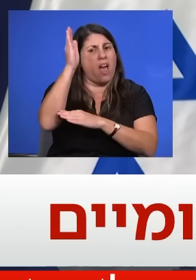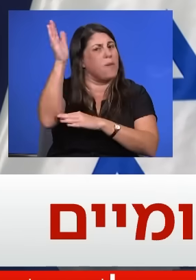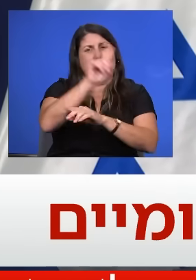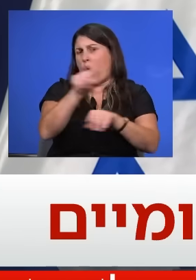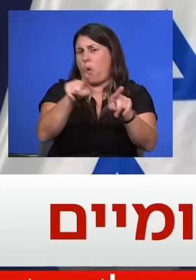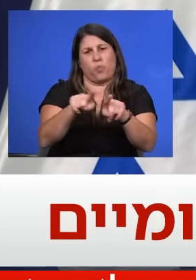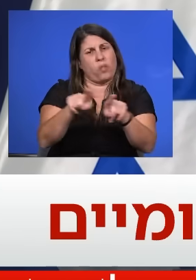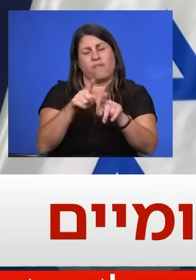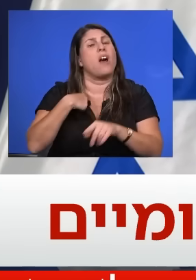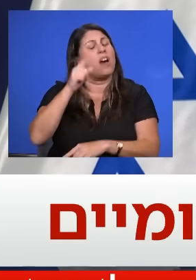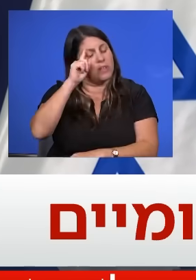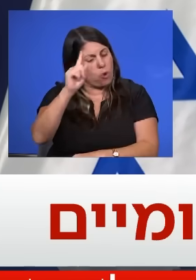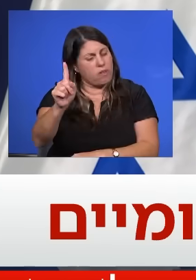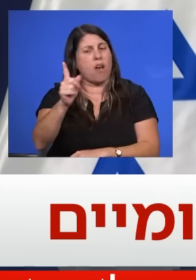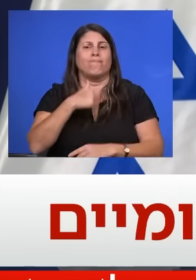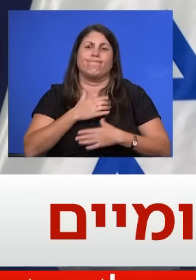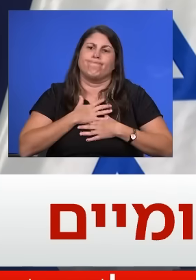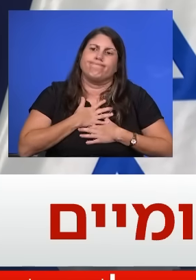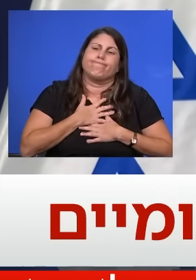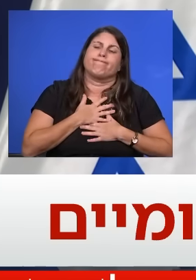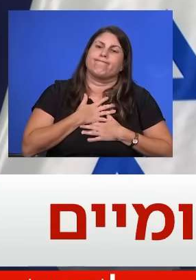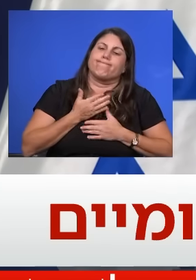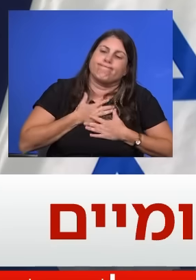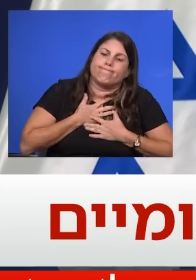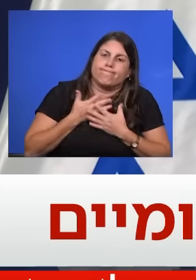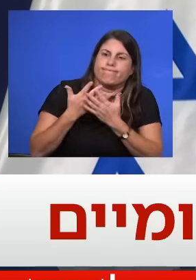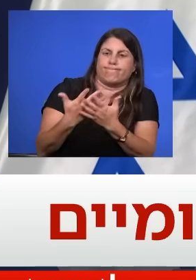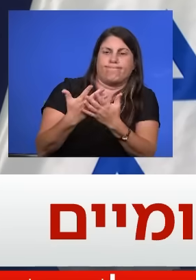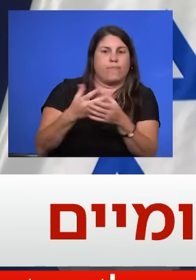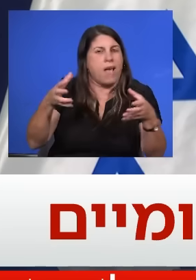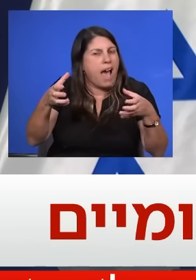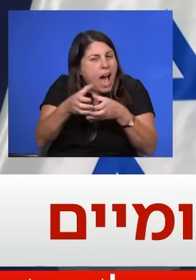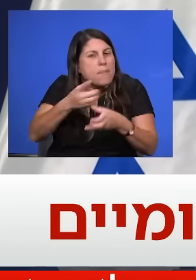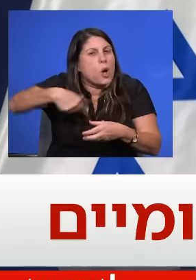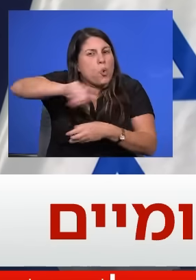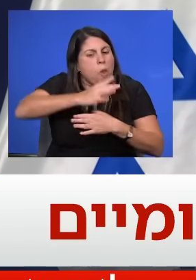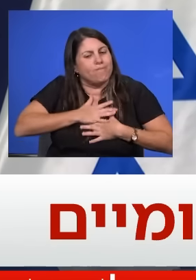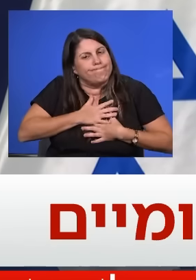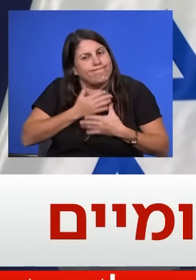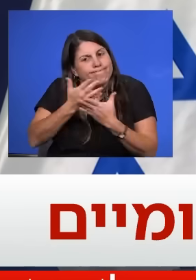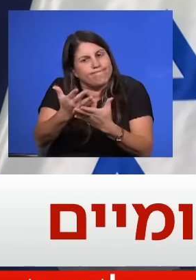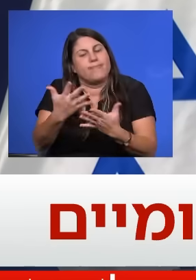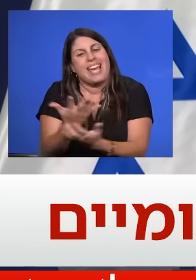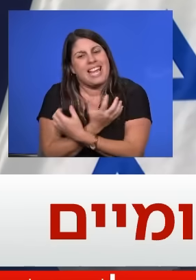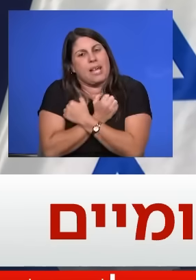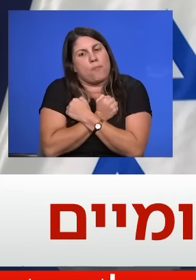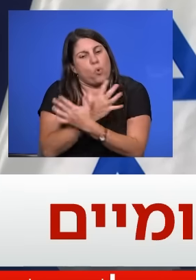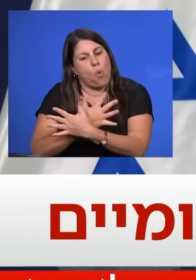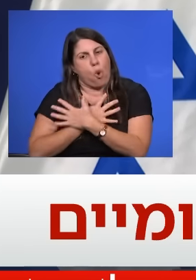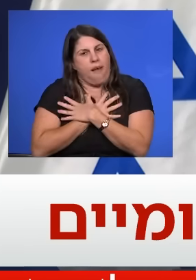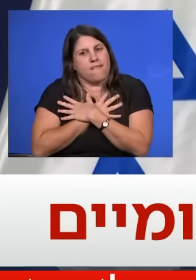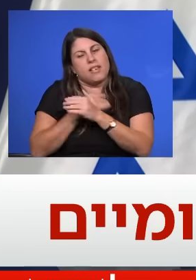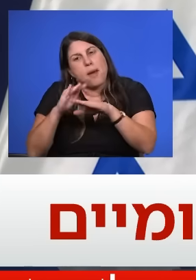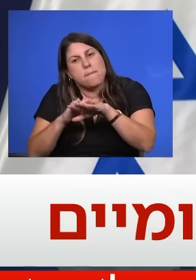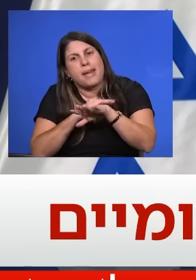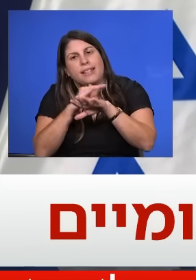אני שולח להם מעומק ליבו של העם כולו חיבוק אוהב ומנחם. שרי